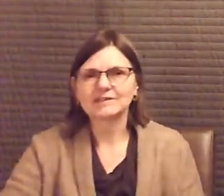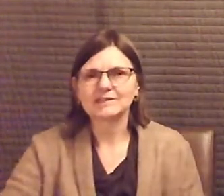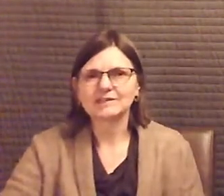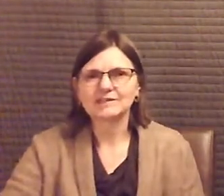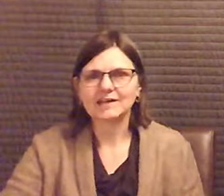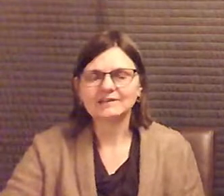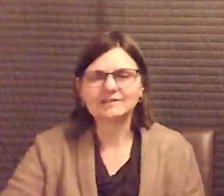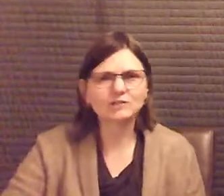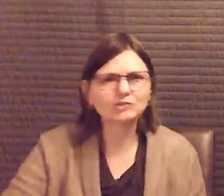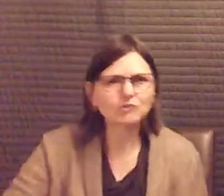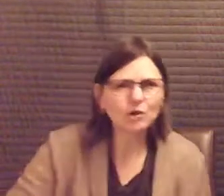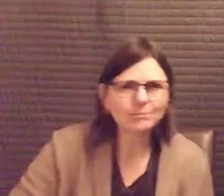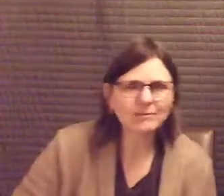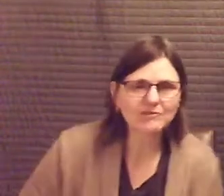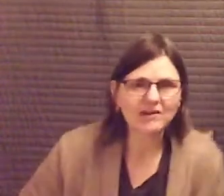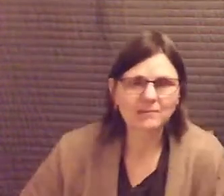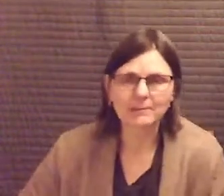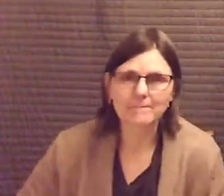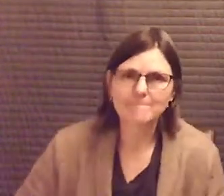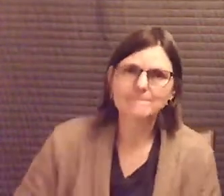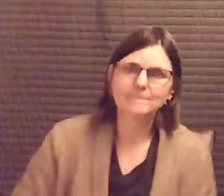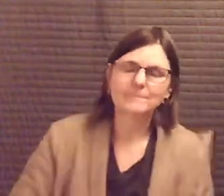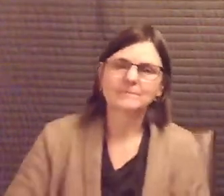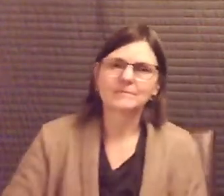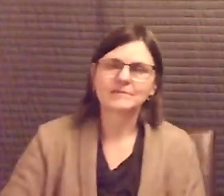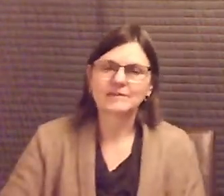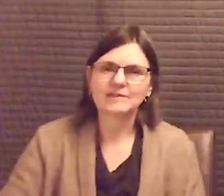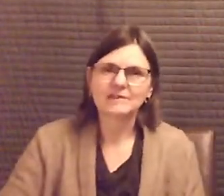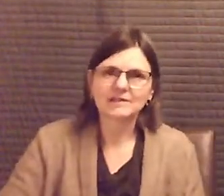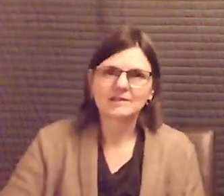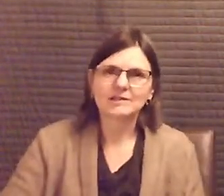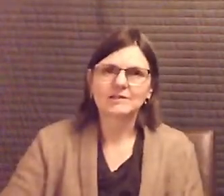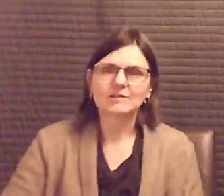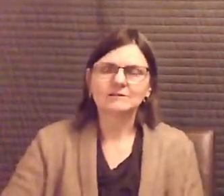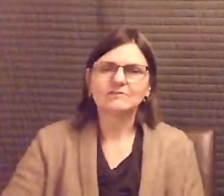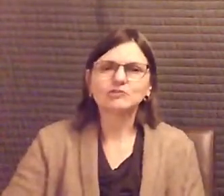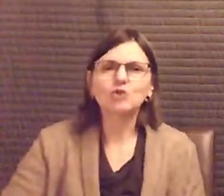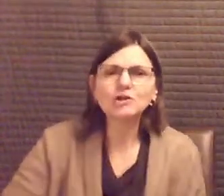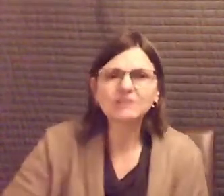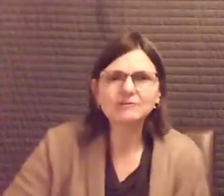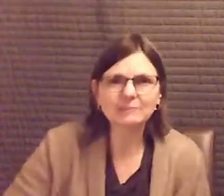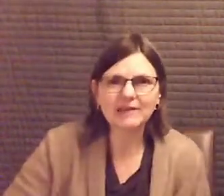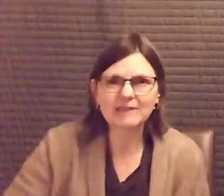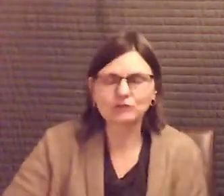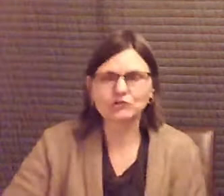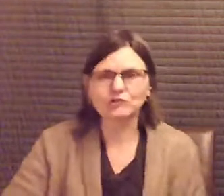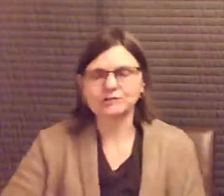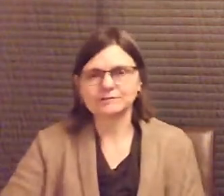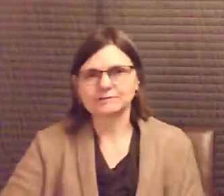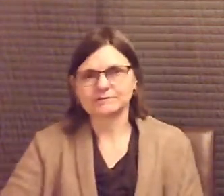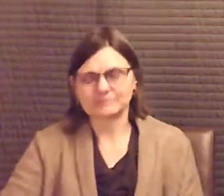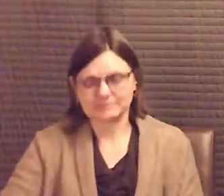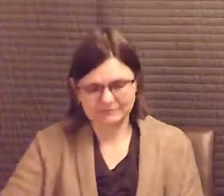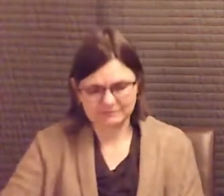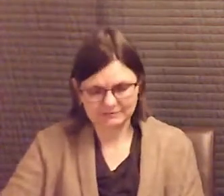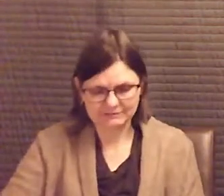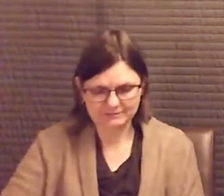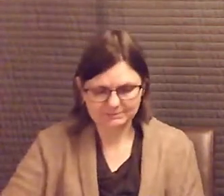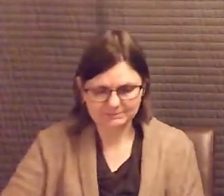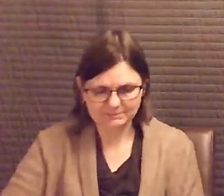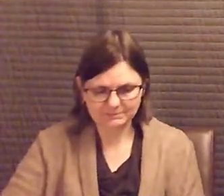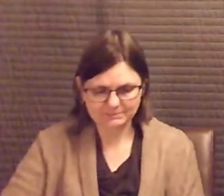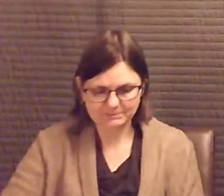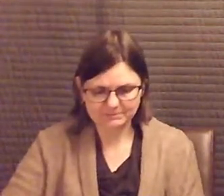te zoeken ik zal je nooit meer weg pots and use my lai want god heeft je mijn leven gezien hallo